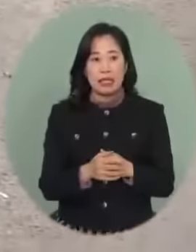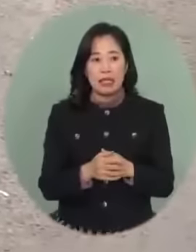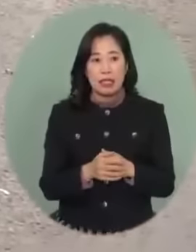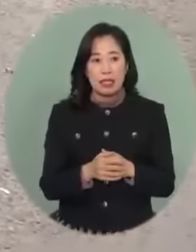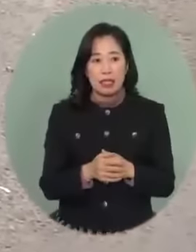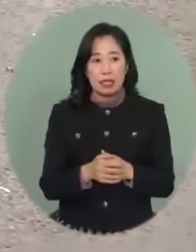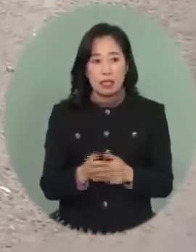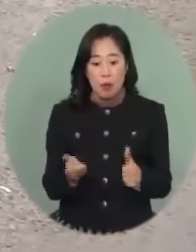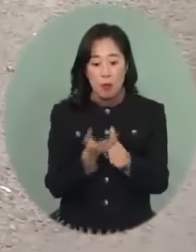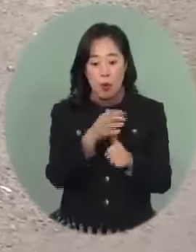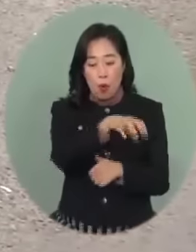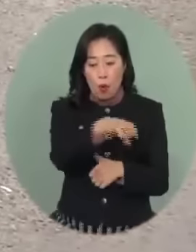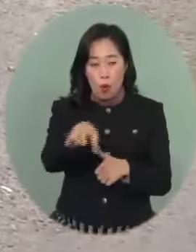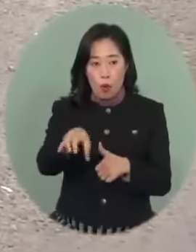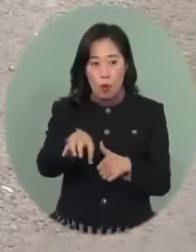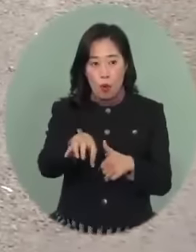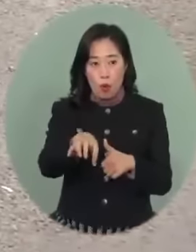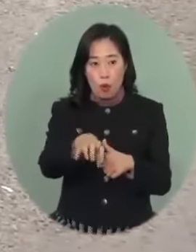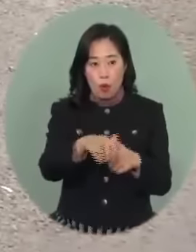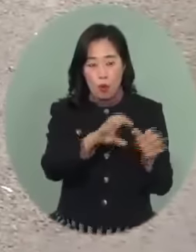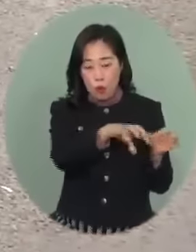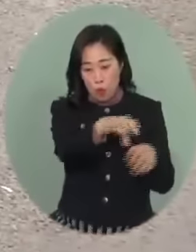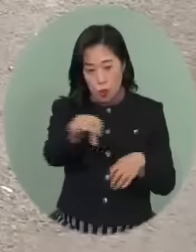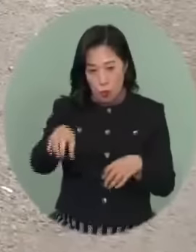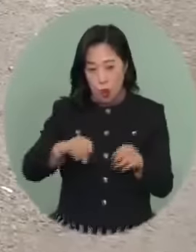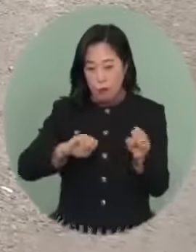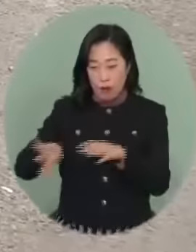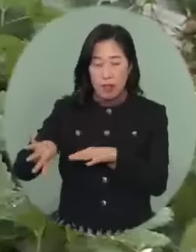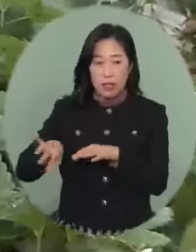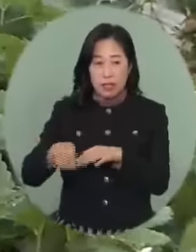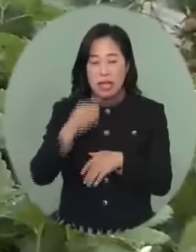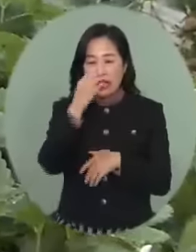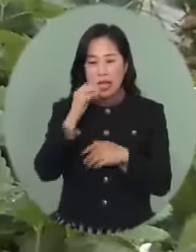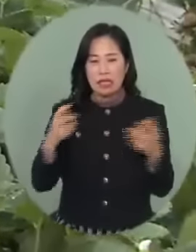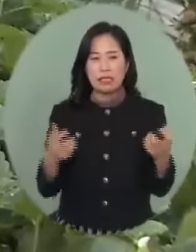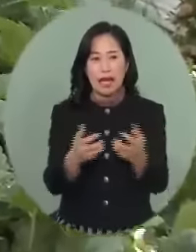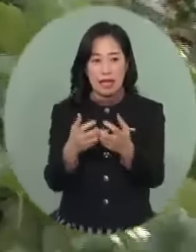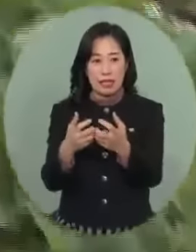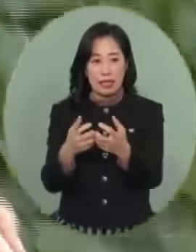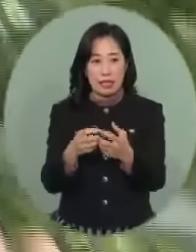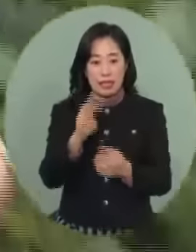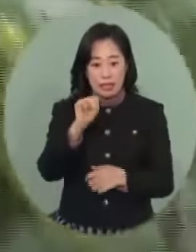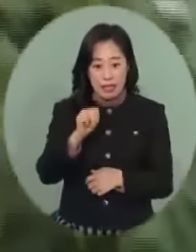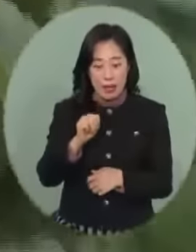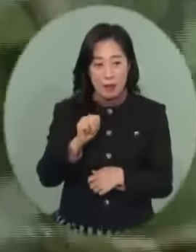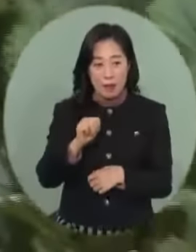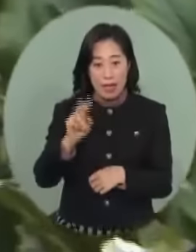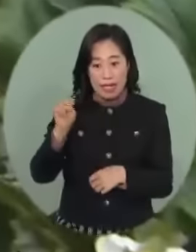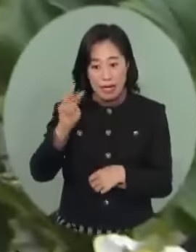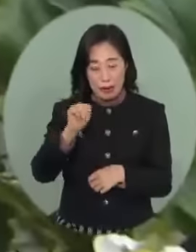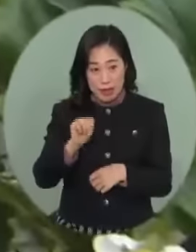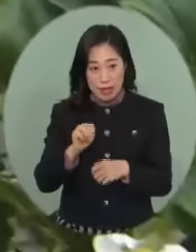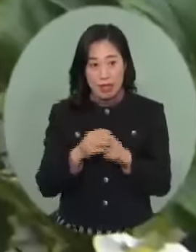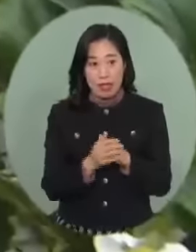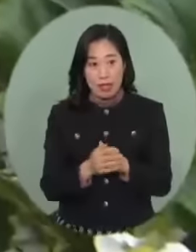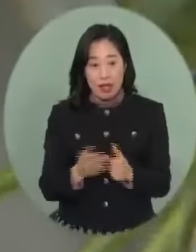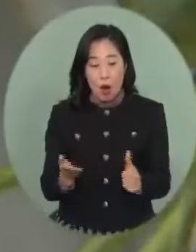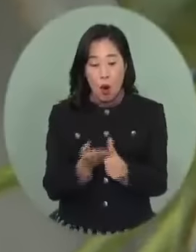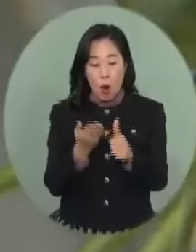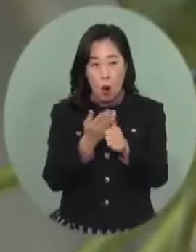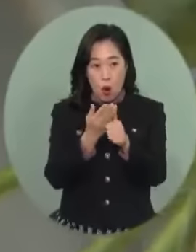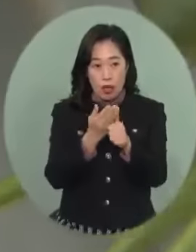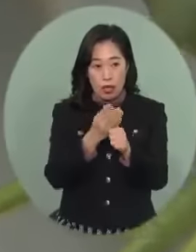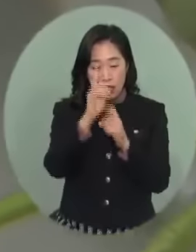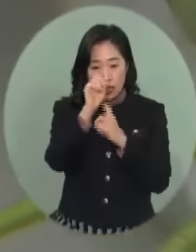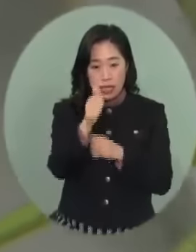농장 곳곳에는 버려진 딸기가 가득 쌓여 있습니다. 3만 제곱미터 밭에서 딸기 농사를 짓는 이현술